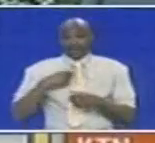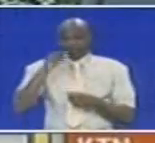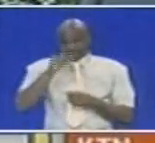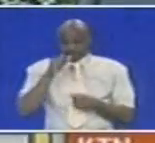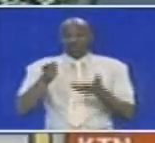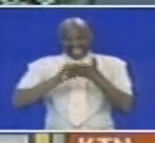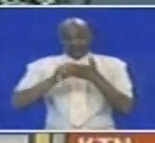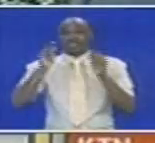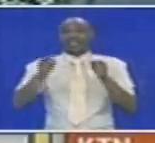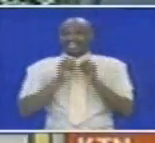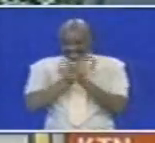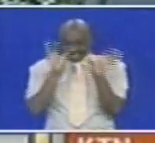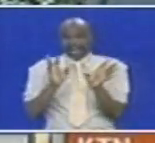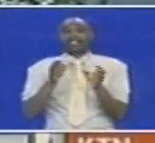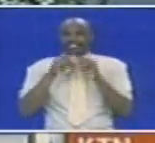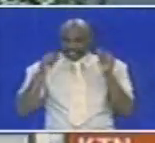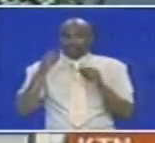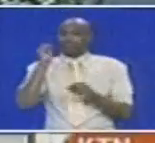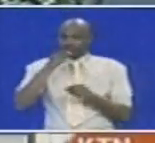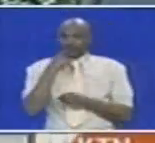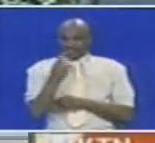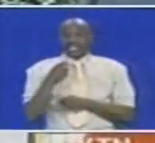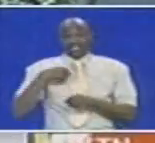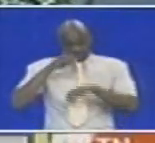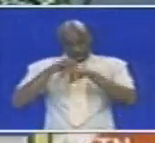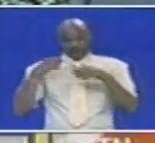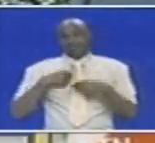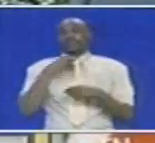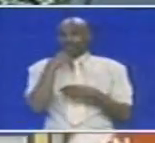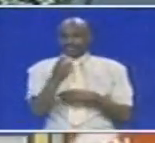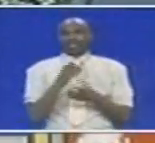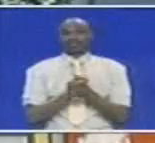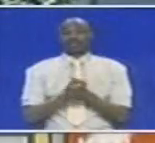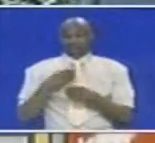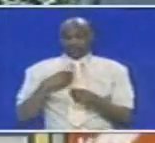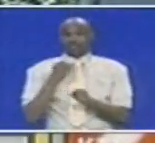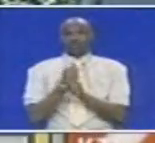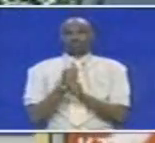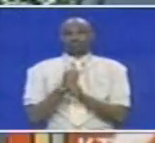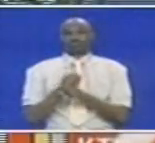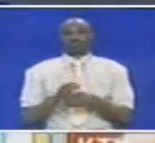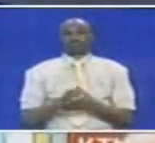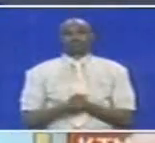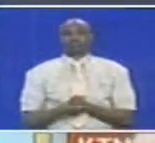record this statement anywhere I'm called to upon to do so.